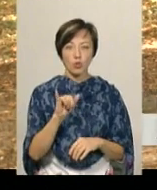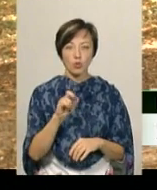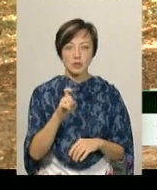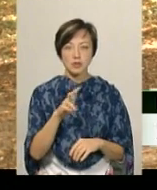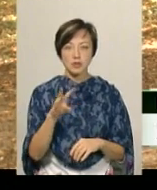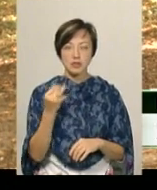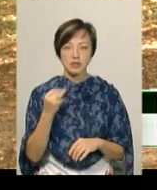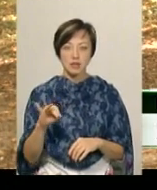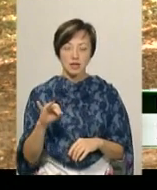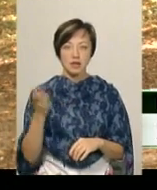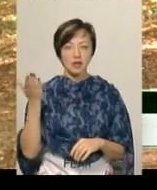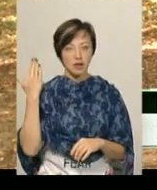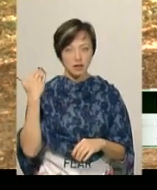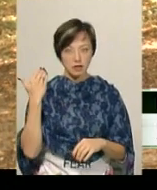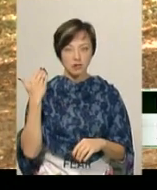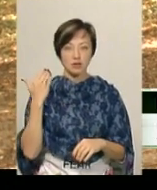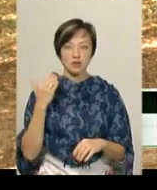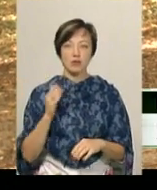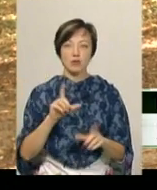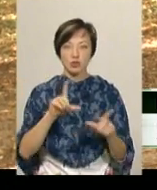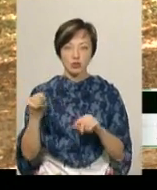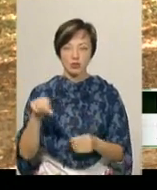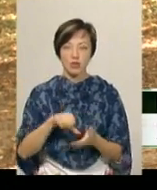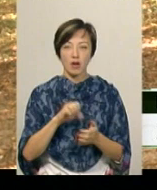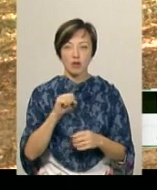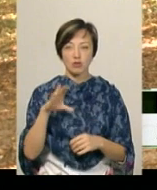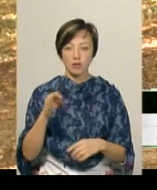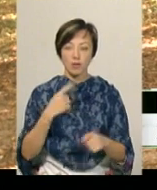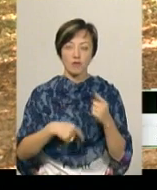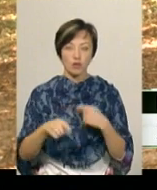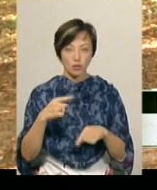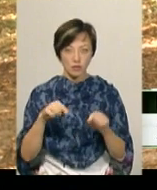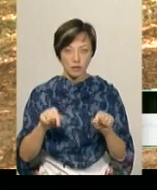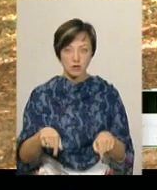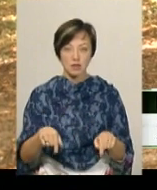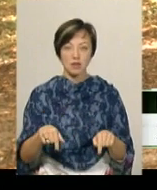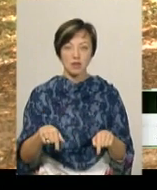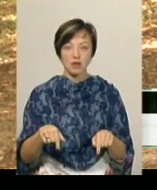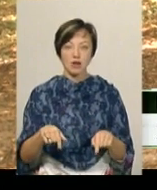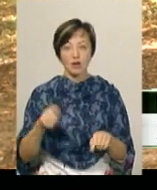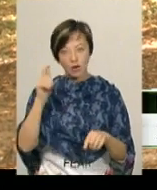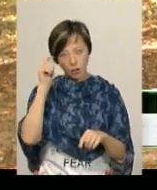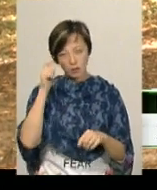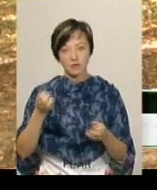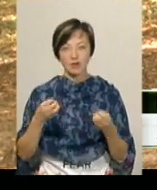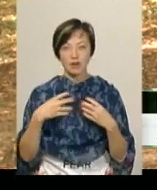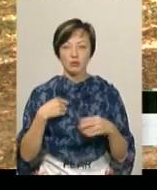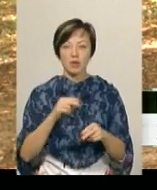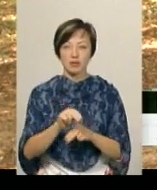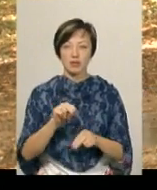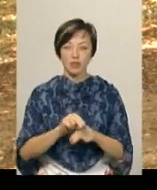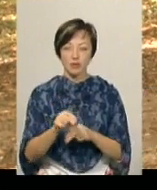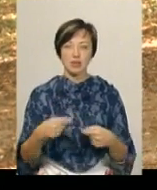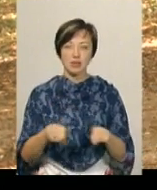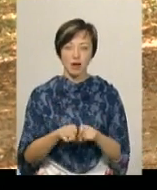Володимир у свій час пішов в АТО, відслужив в рік АТО, прийшов, що він віддав мені цього мальчика, щоб я його тренував.